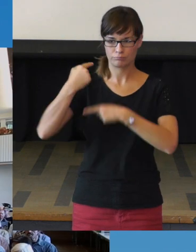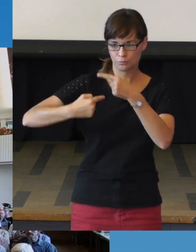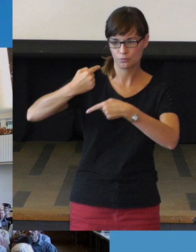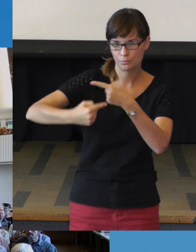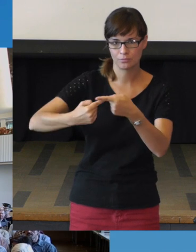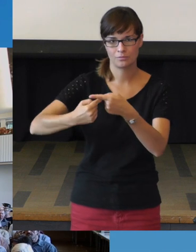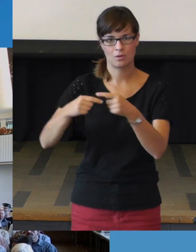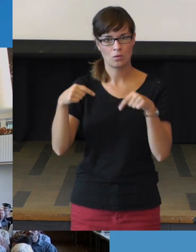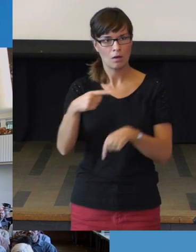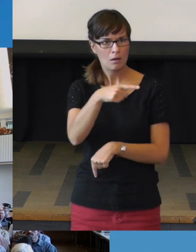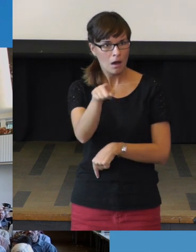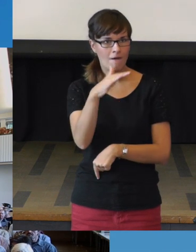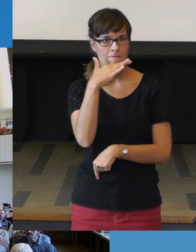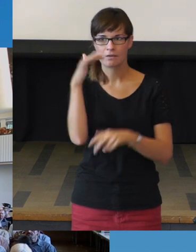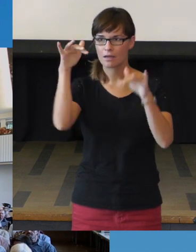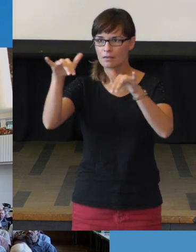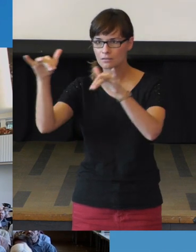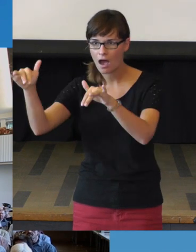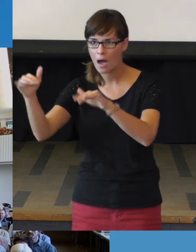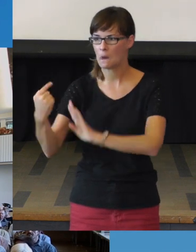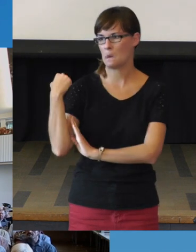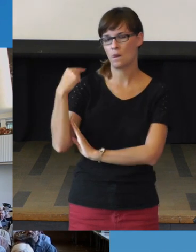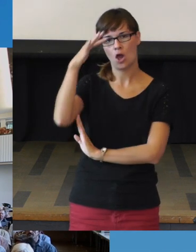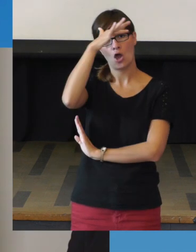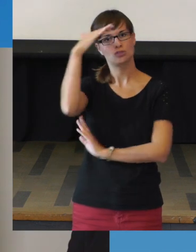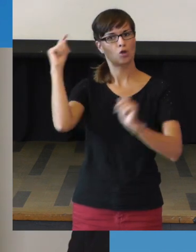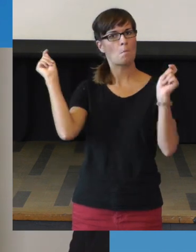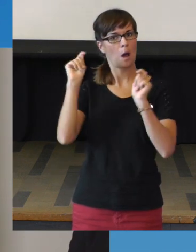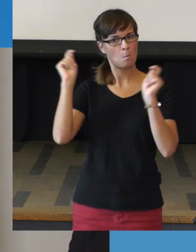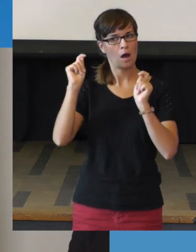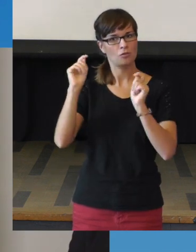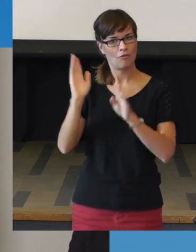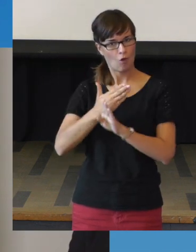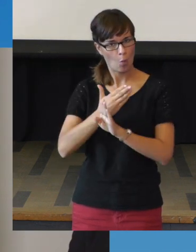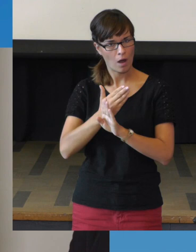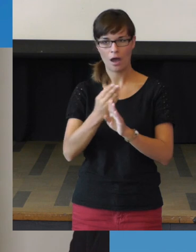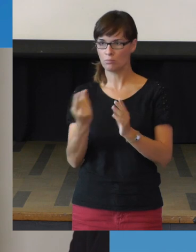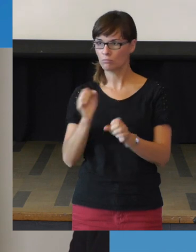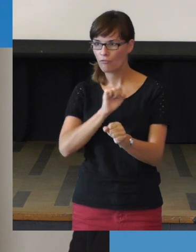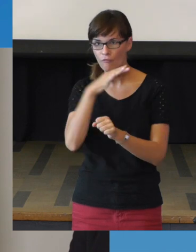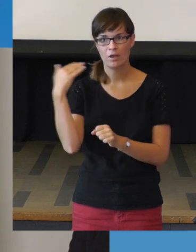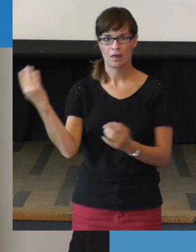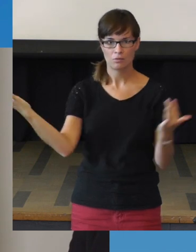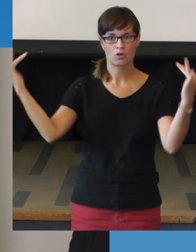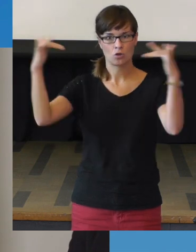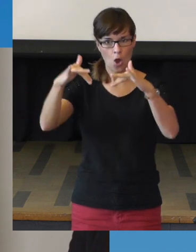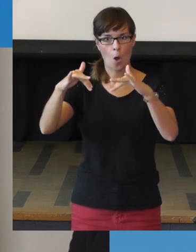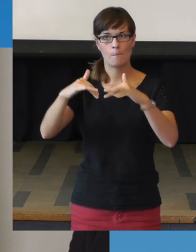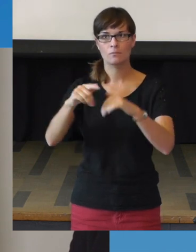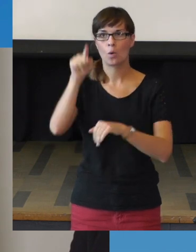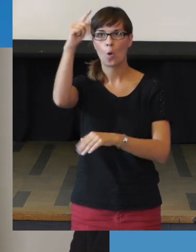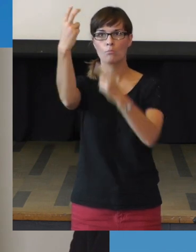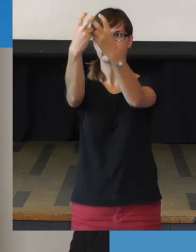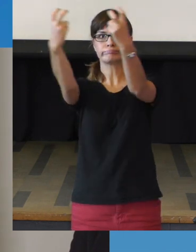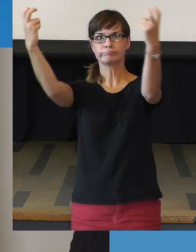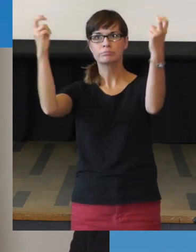beweist mir, selbst durch die Sommerpause lassen Sie sich nicht ablenken, hierher zu kommen. Wir mussten wieder die Empore aufmachen.